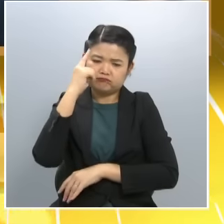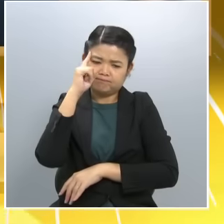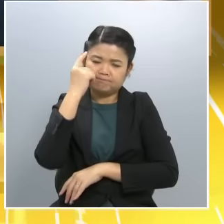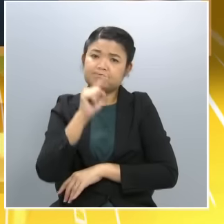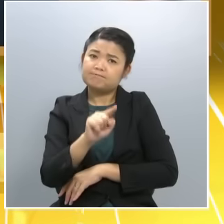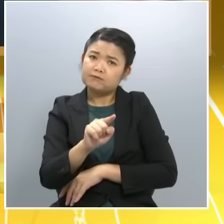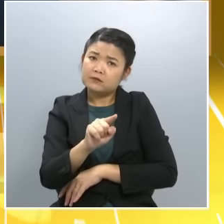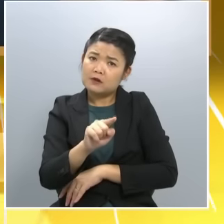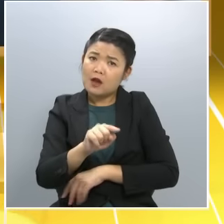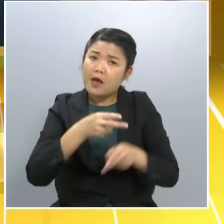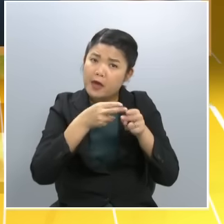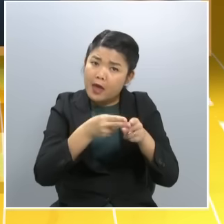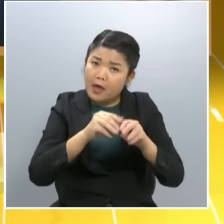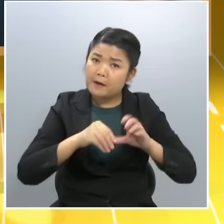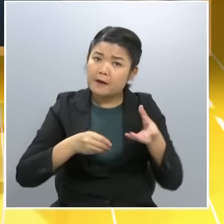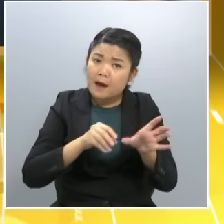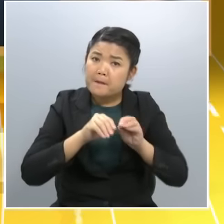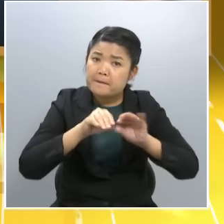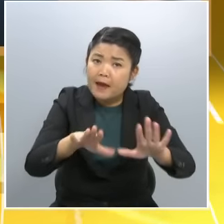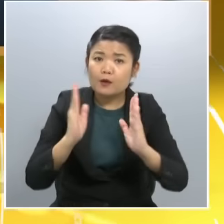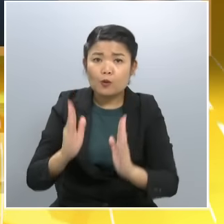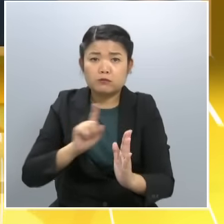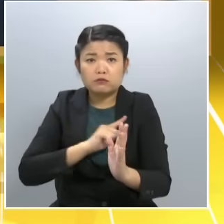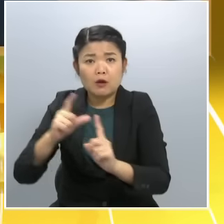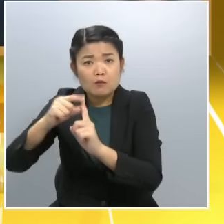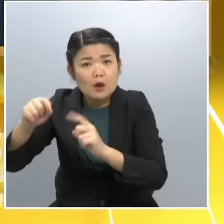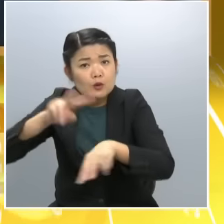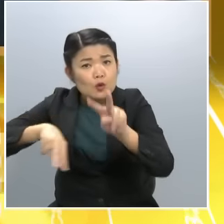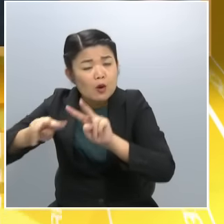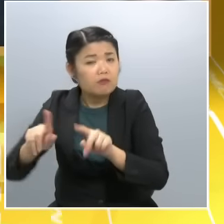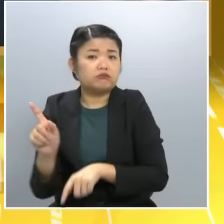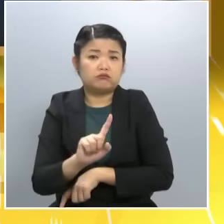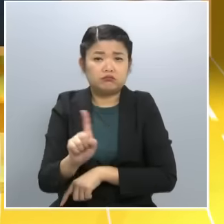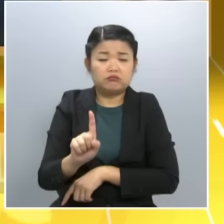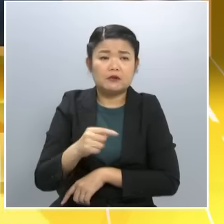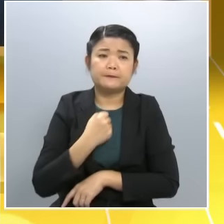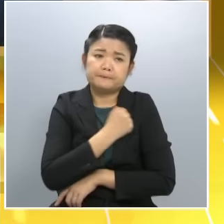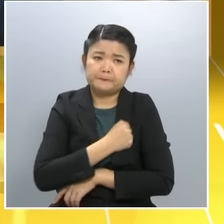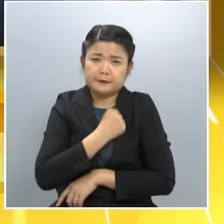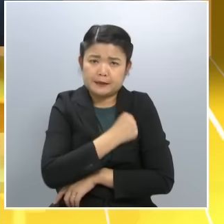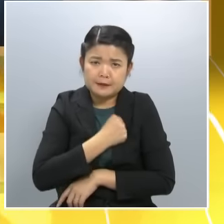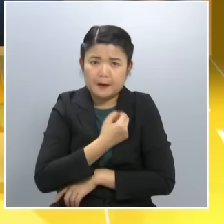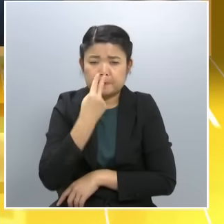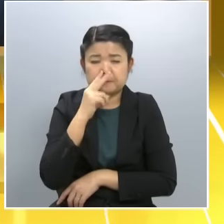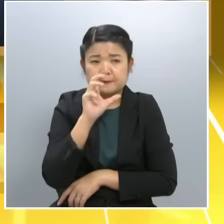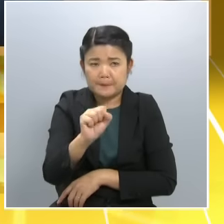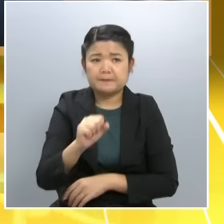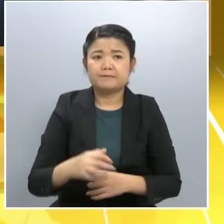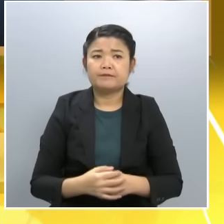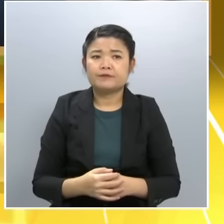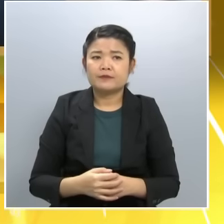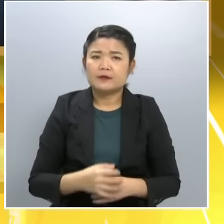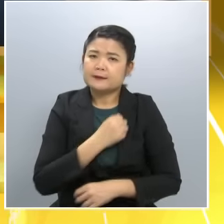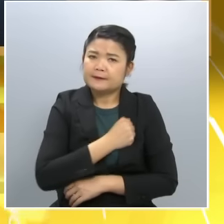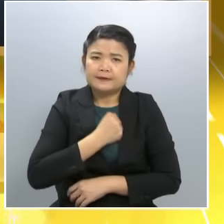อาจารย์โพสต์จริงๆหรือเปล่าหรือเป็นแอดมินหรือออกมาจากใจพระอาจารย์จริงๆหรือเปล่าผมเสียใจครับที่เห็นแบบนี้นะครับพระอาจารย์ผมเสีย